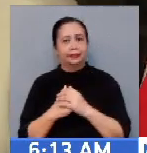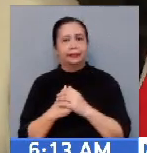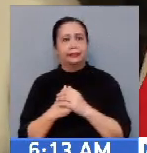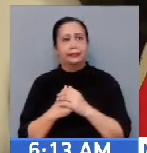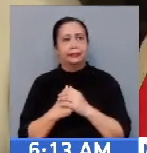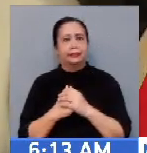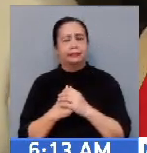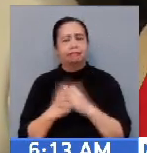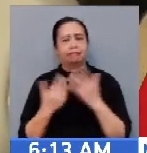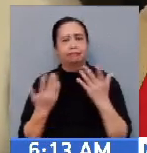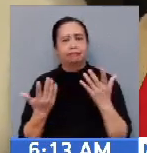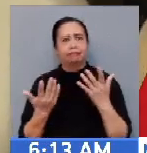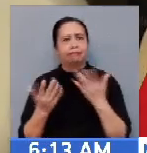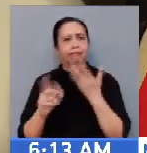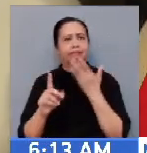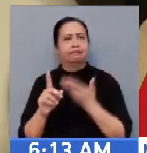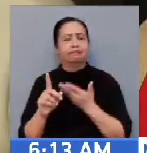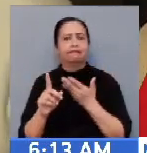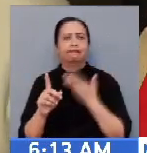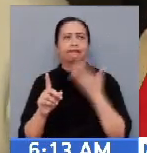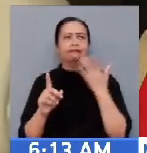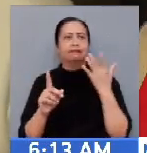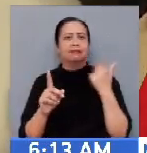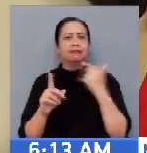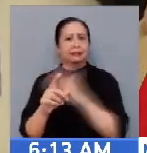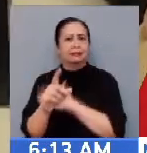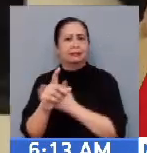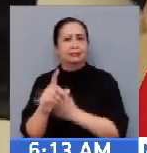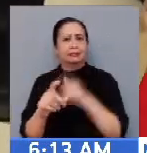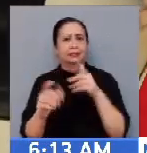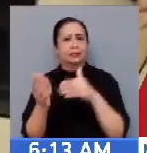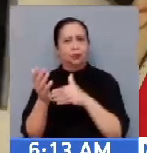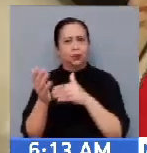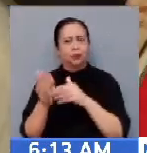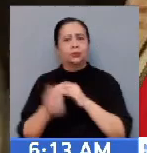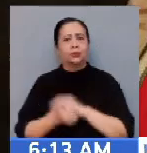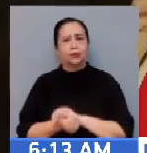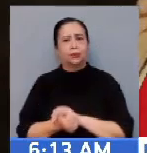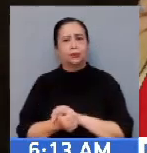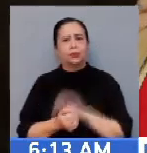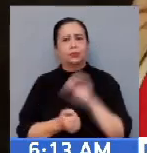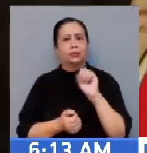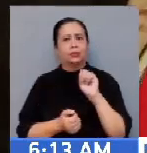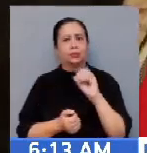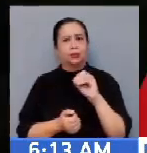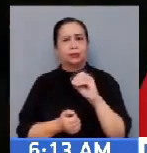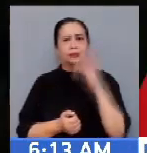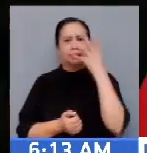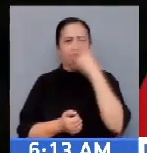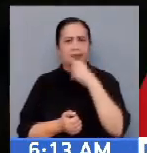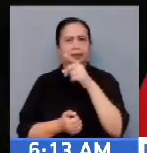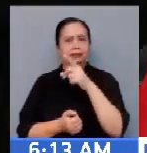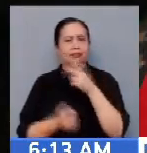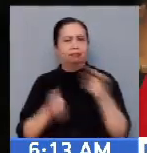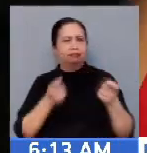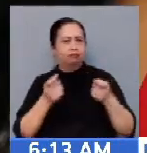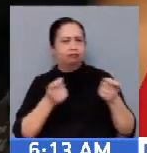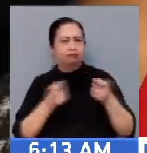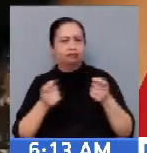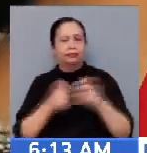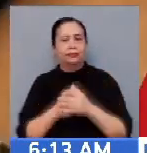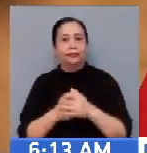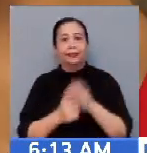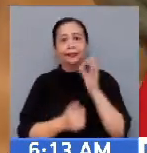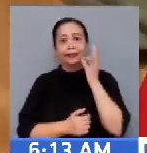nakaka-ano siya kasi anak siya ng doktor. Kaya maganda ang kanyang pamamalakad. Si Felia Carta,